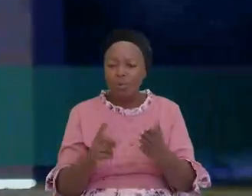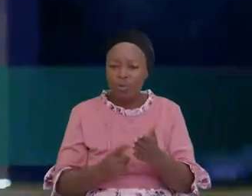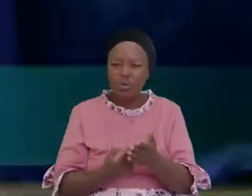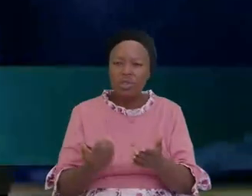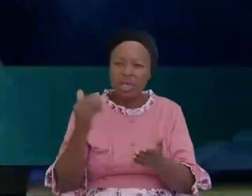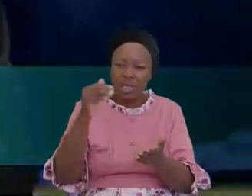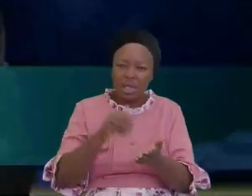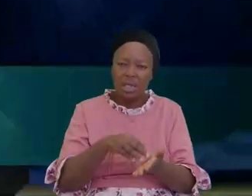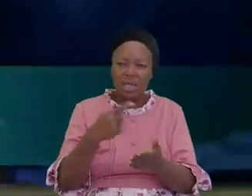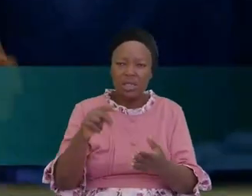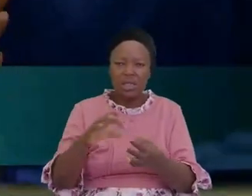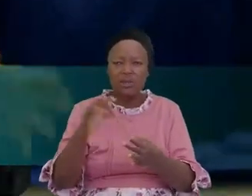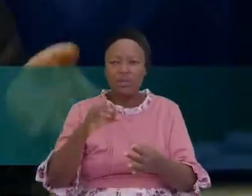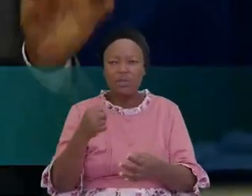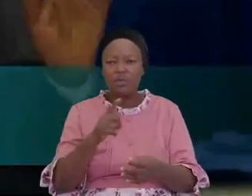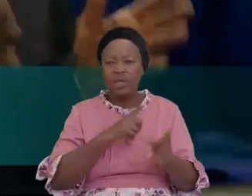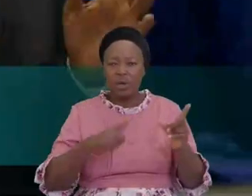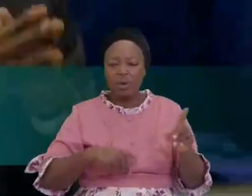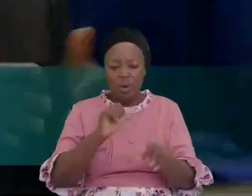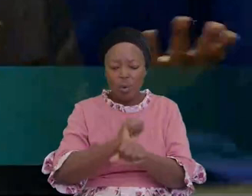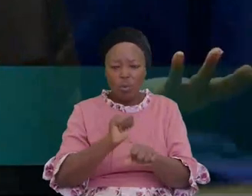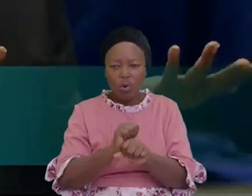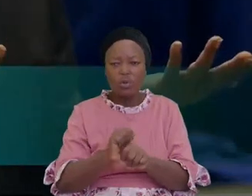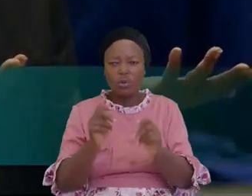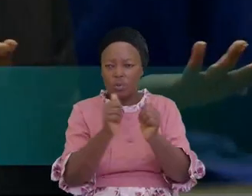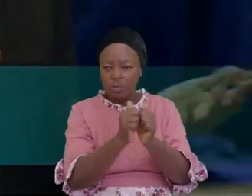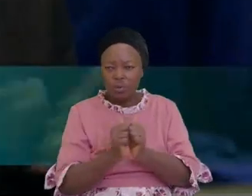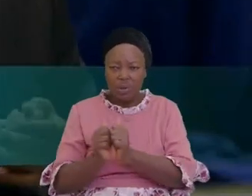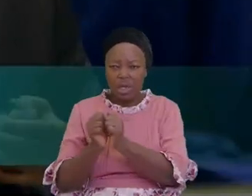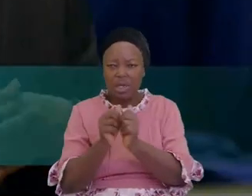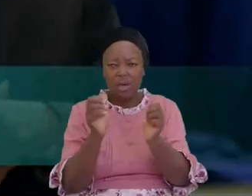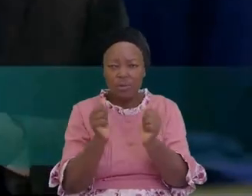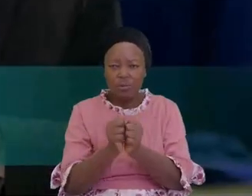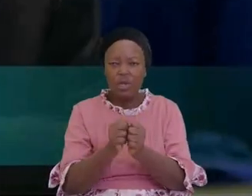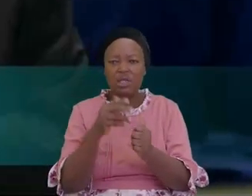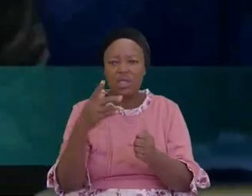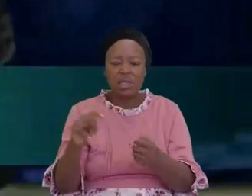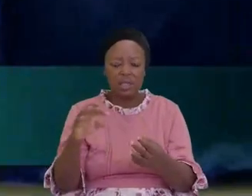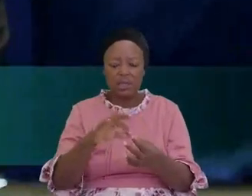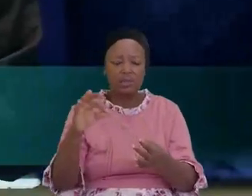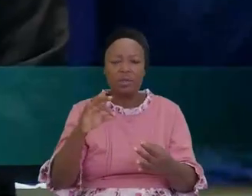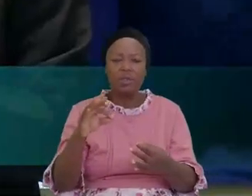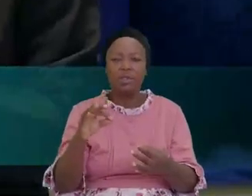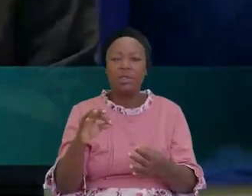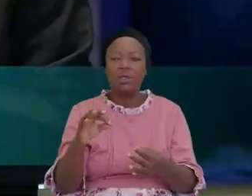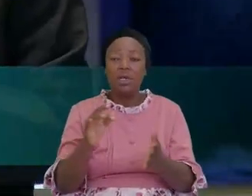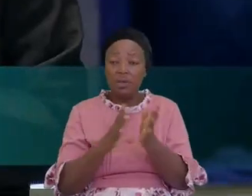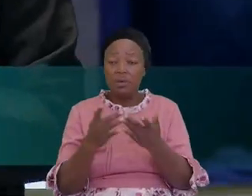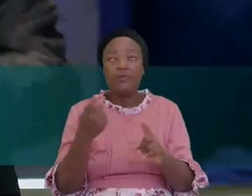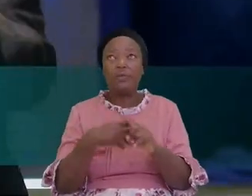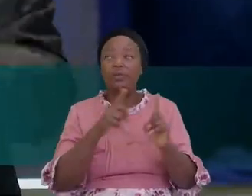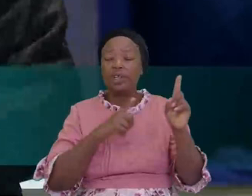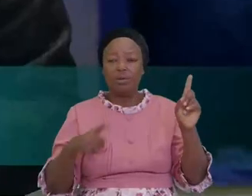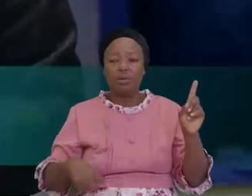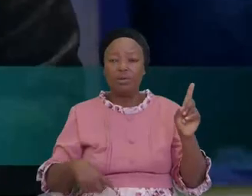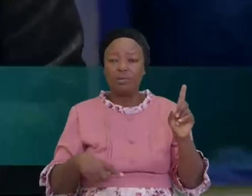Une fois encore, l'esprit du Seigneur agit de pair avec les écritures venant du Seigneur.